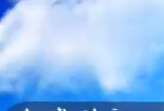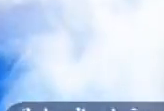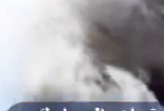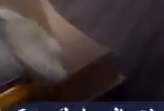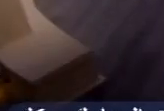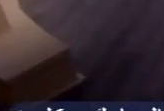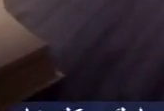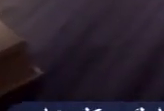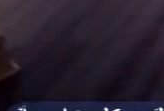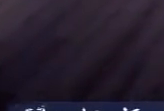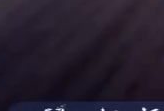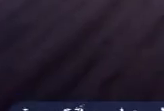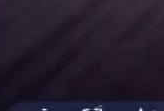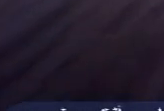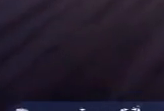الله